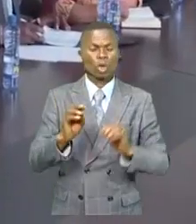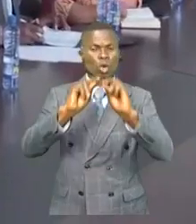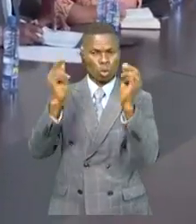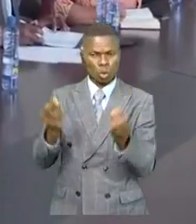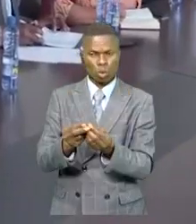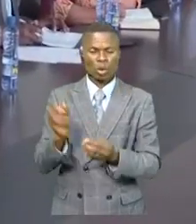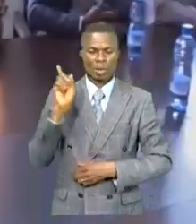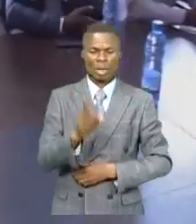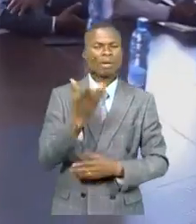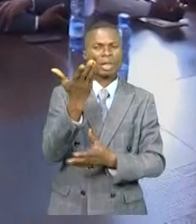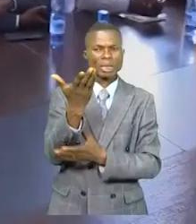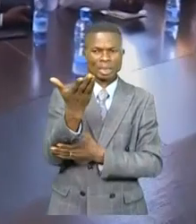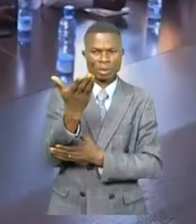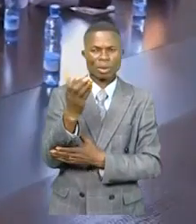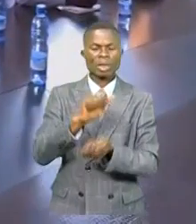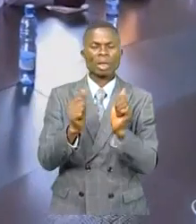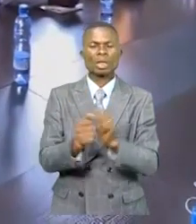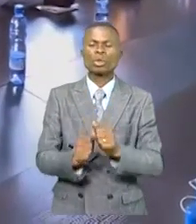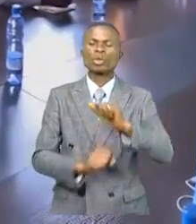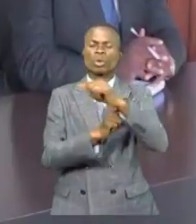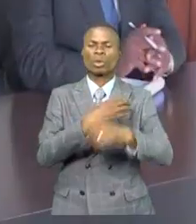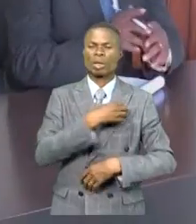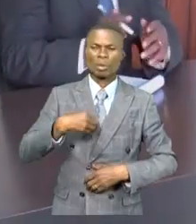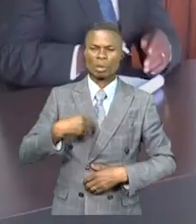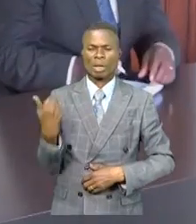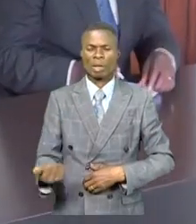organisations sont venues plaider la cause de la femme et l'enfant